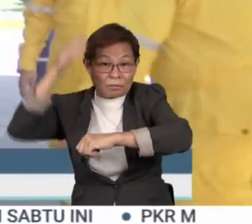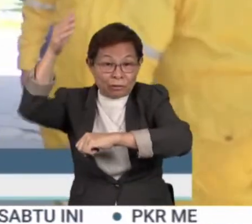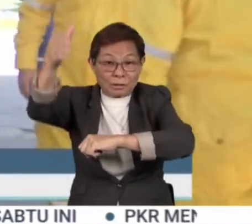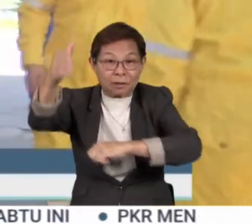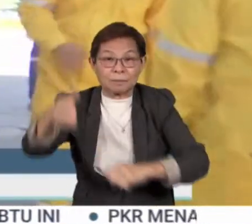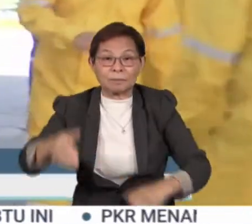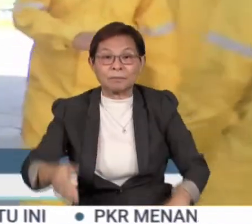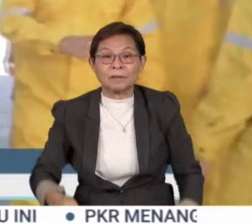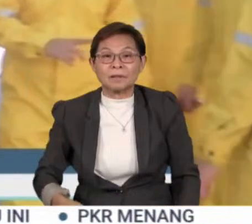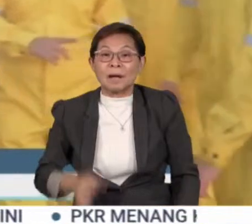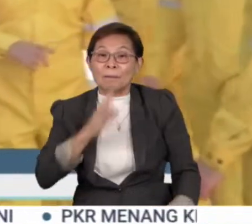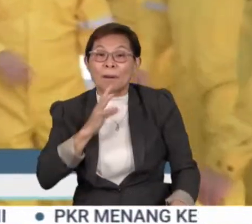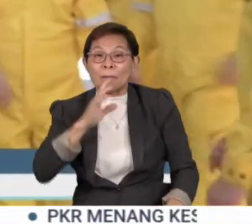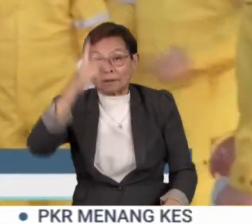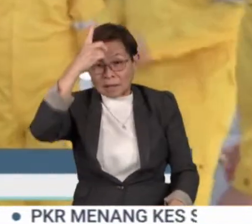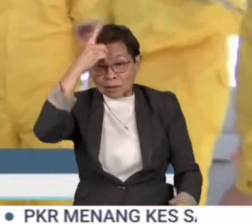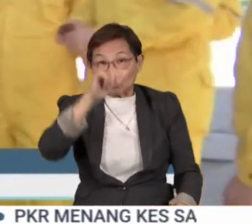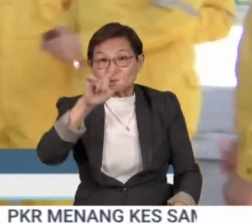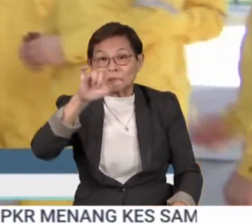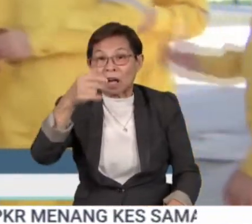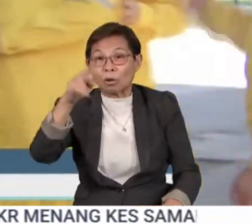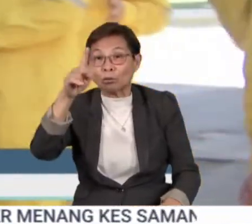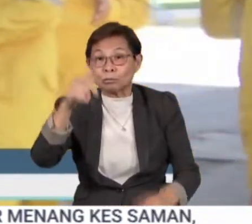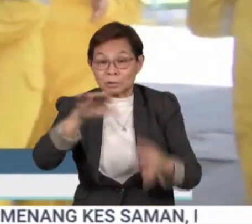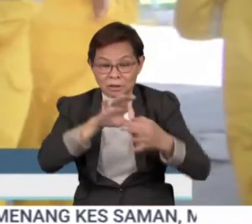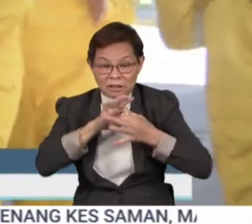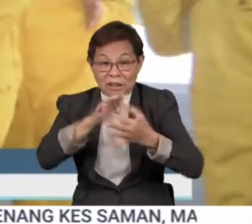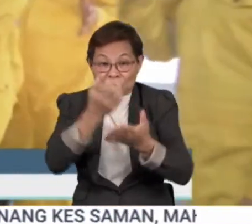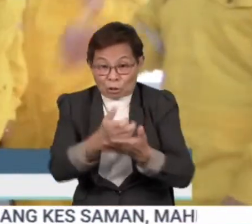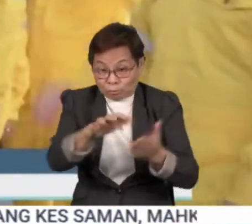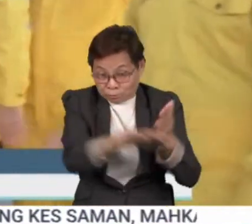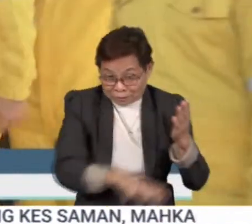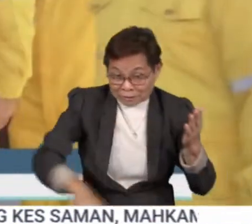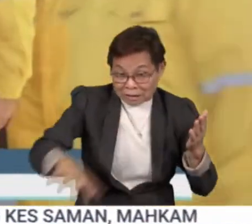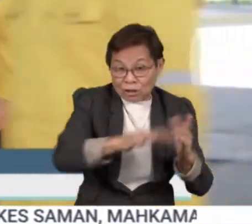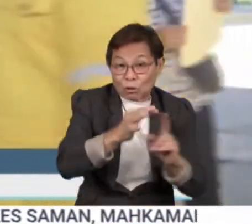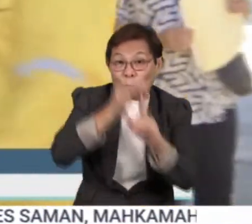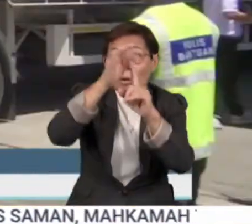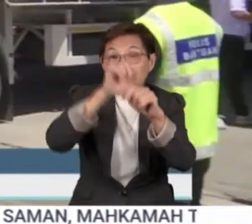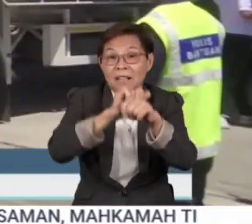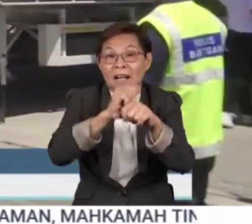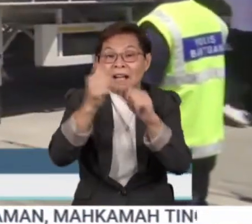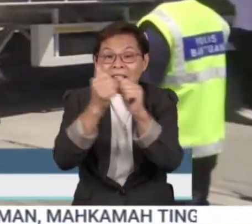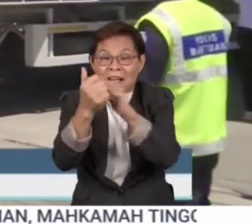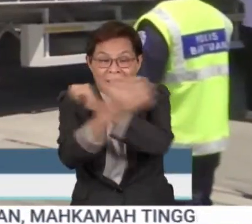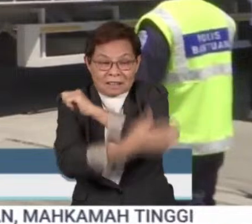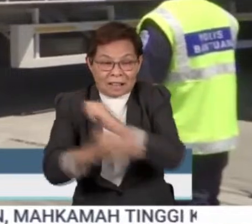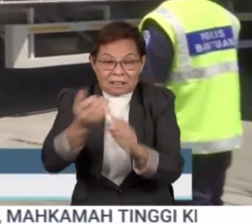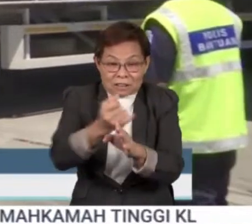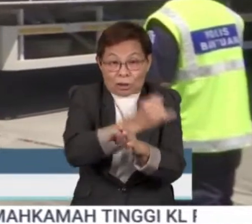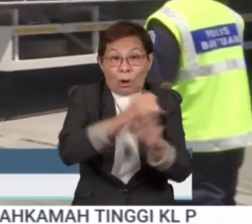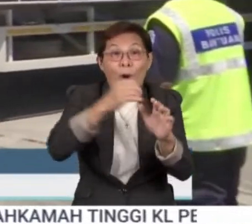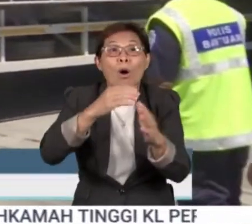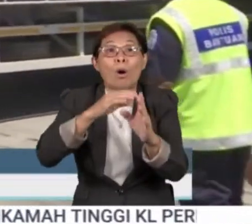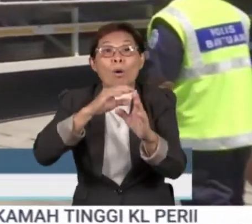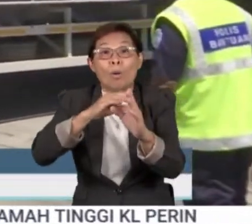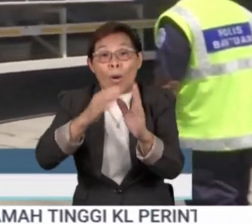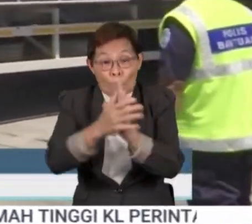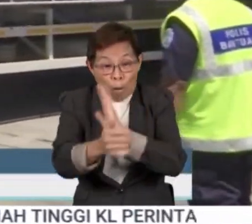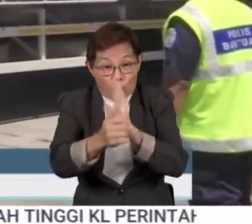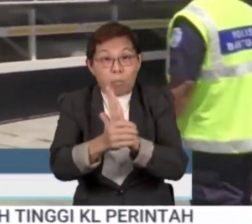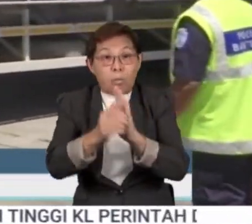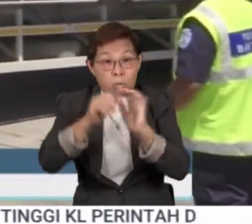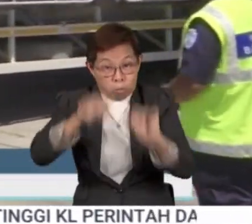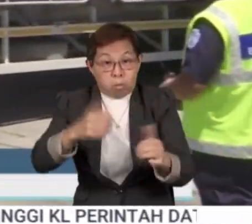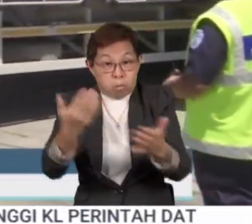datang. Tambah Datuk Salahuddin, kerjasama ekonomi serantau terutama dengan negara jiran adalah potensi baharu yang